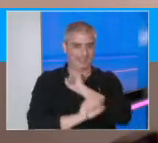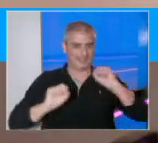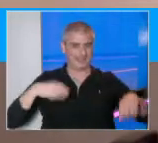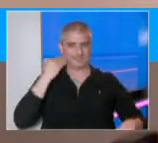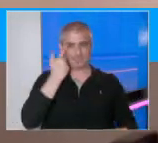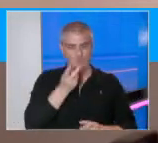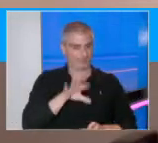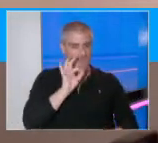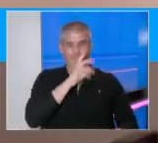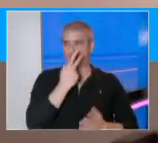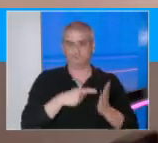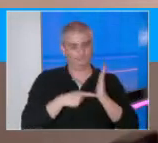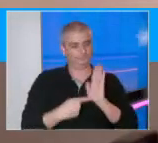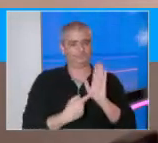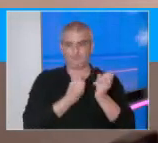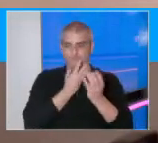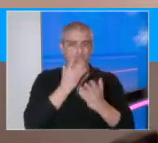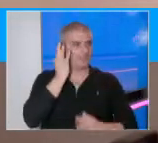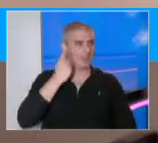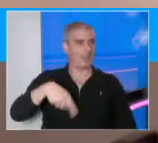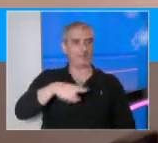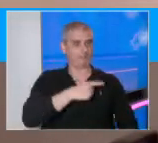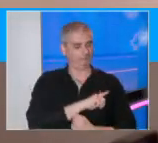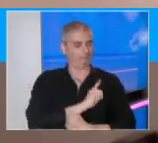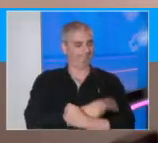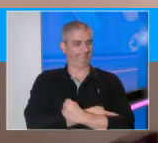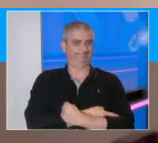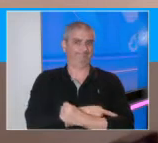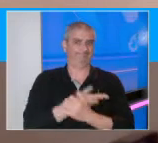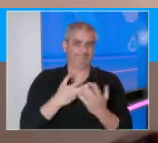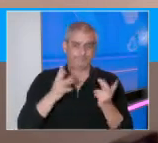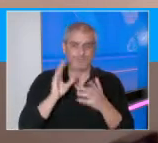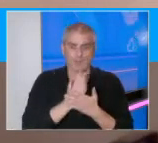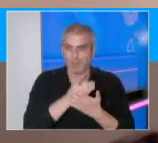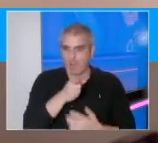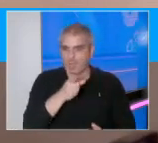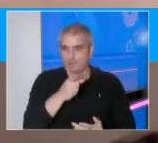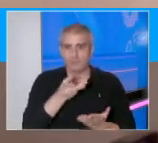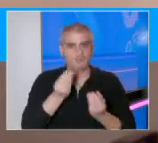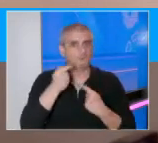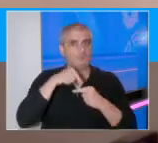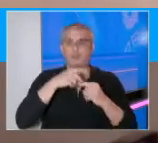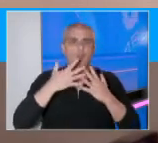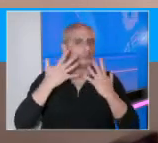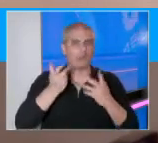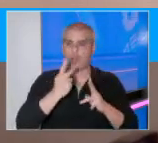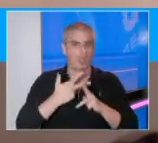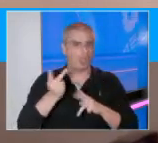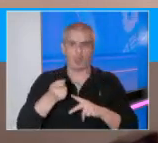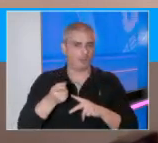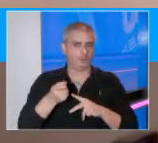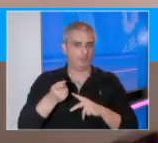מה המסר שזה משדר לנשים. ואגב, שוב, ההחלטה הזאת, היתרון הגדול שלה זה שהוא לא רק